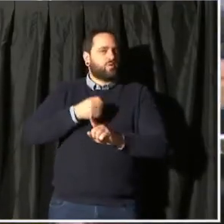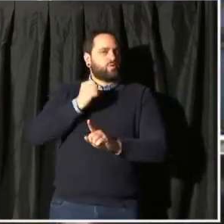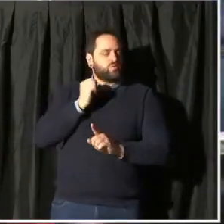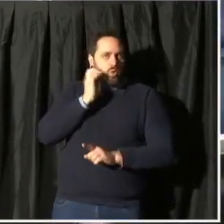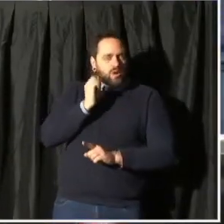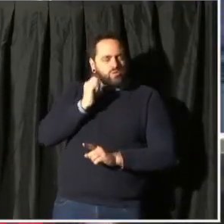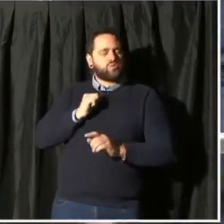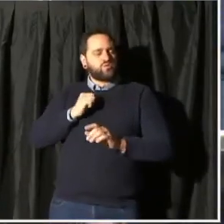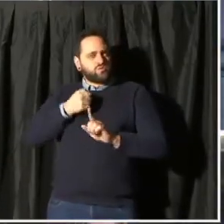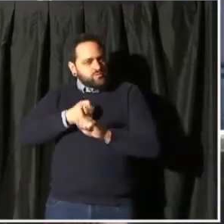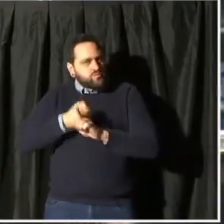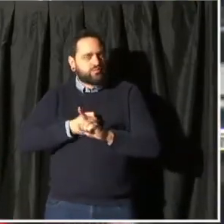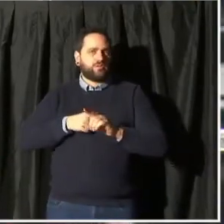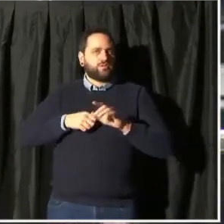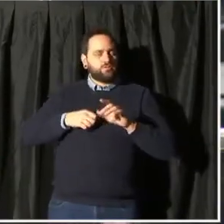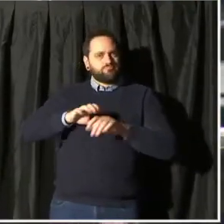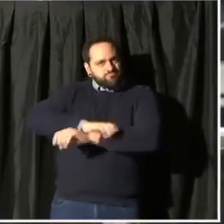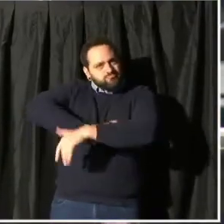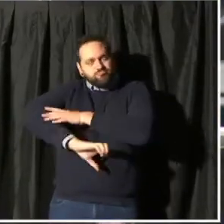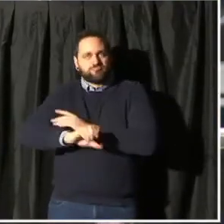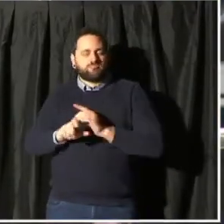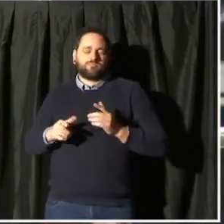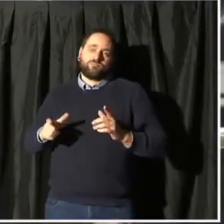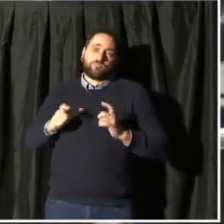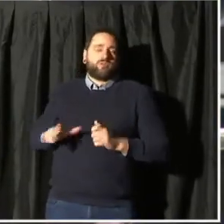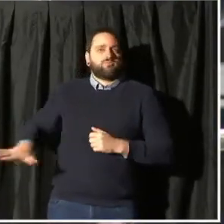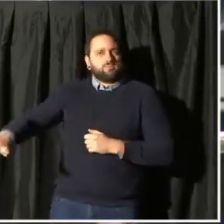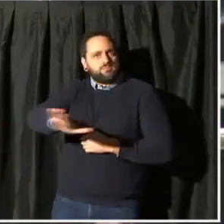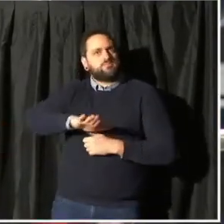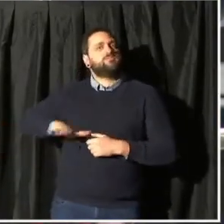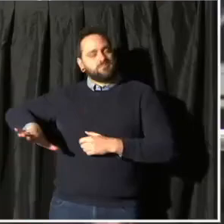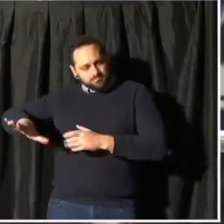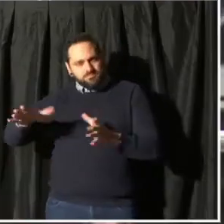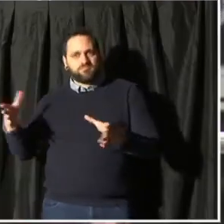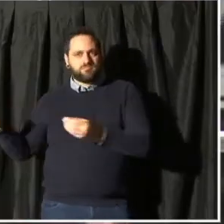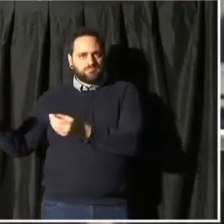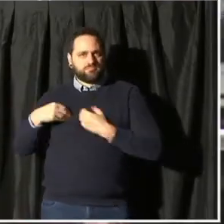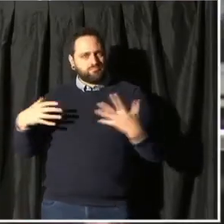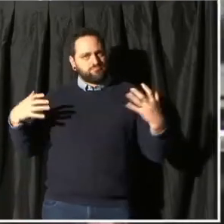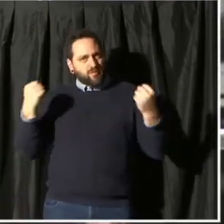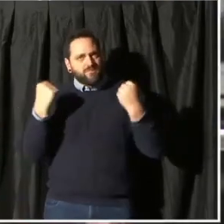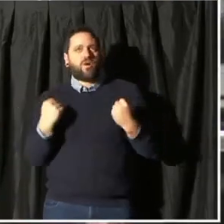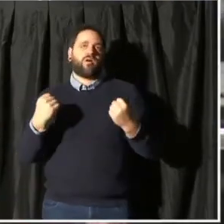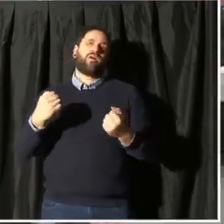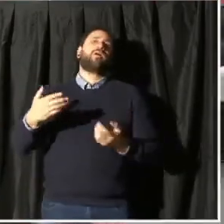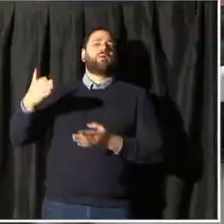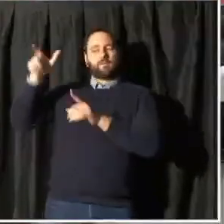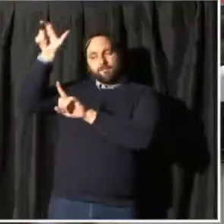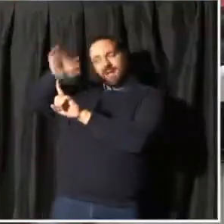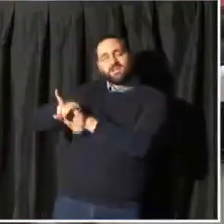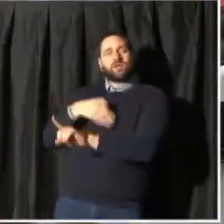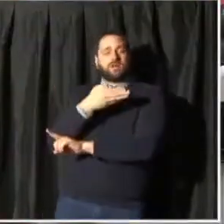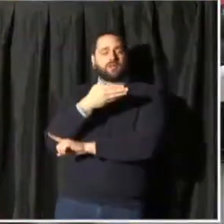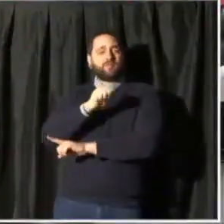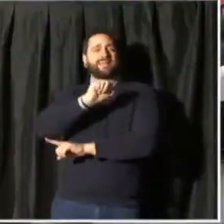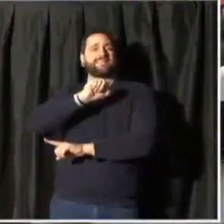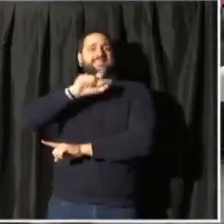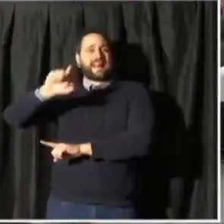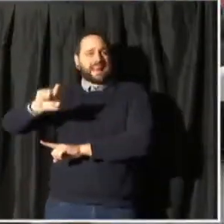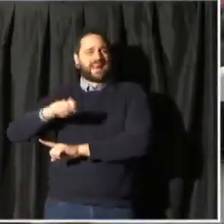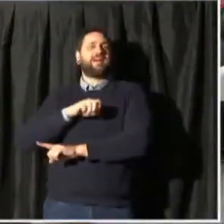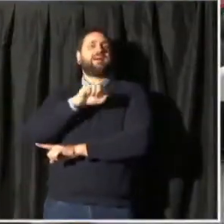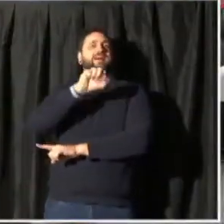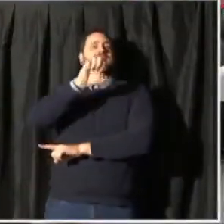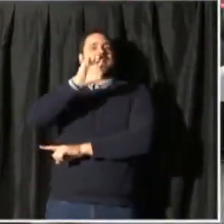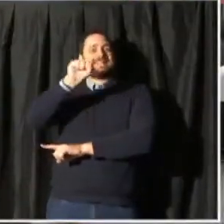parlant de travailleuses et travailleurs j'aimerais annoncer marcel et sans qui est une caissière à carrefour